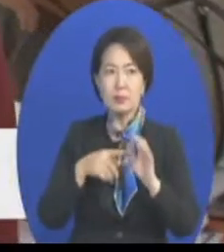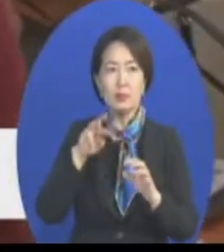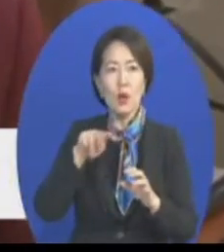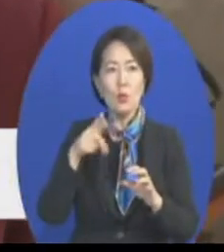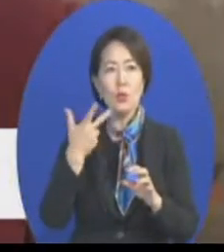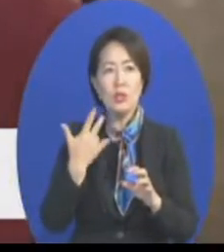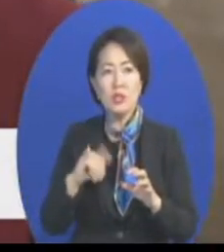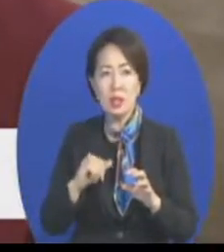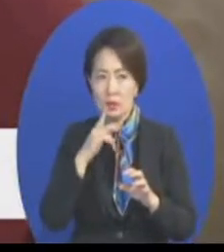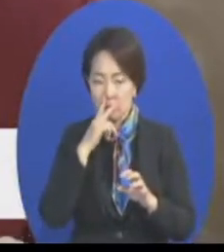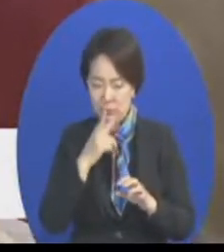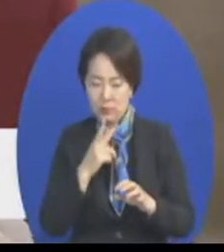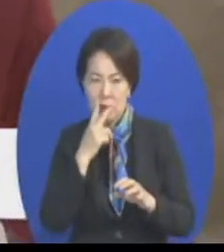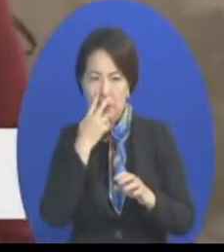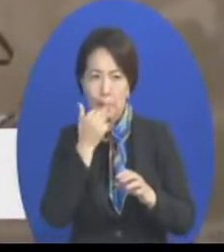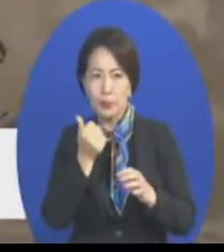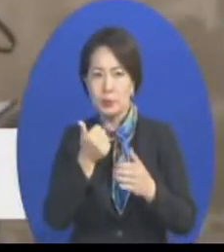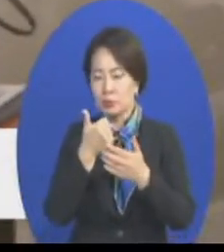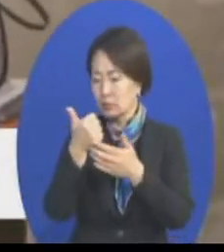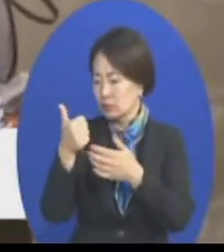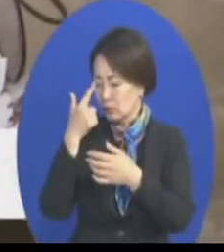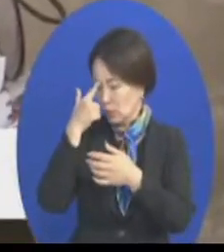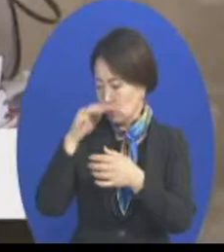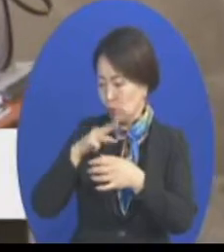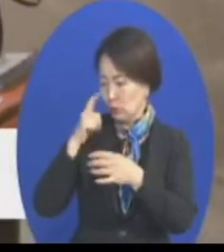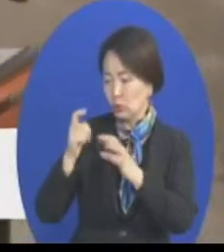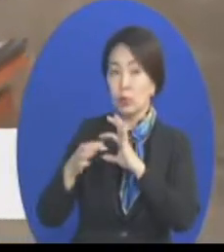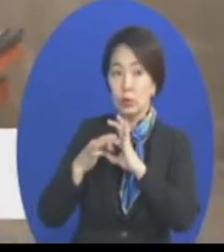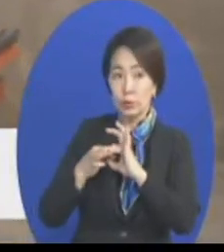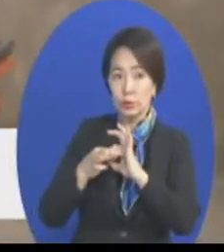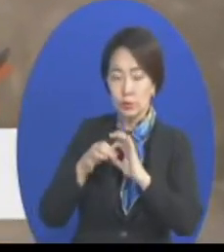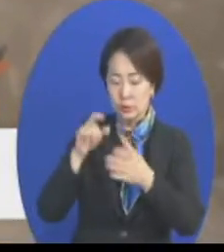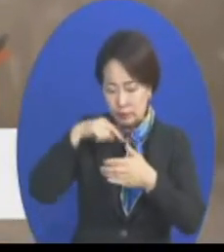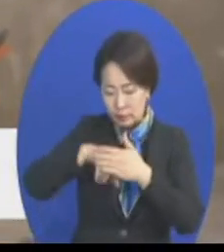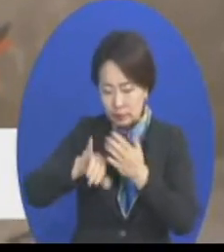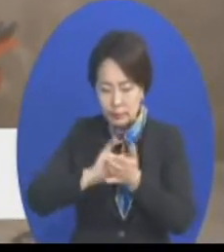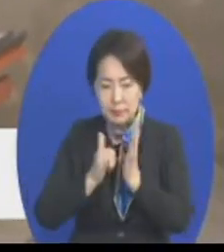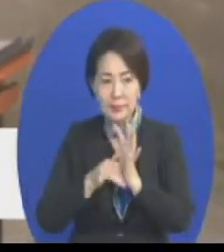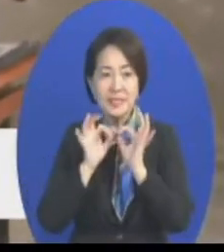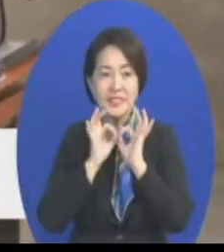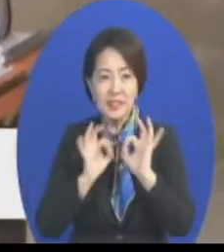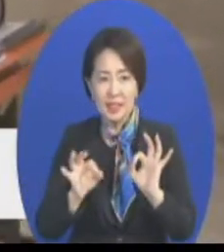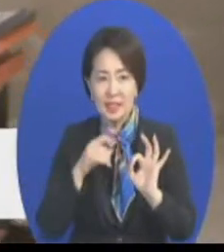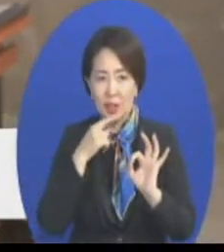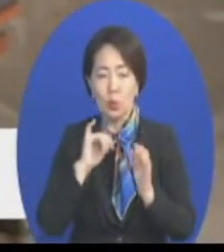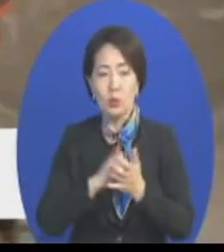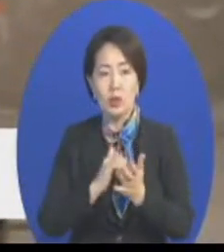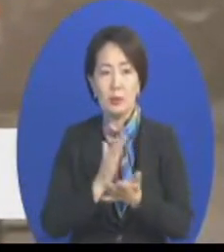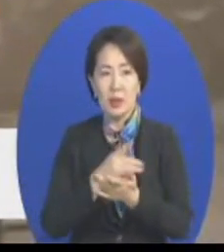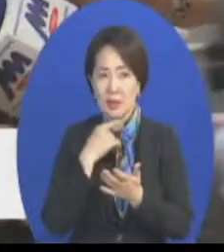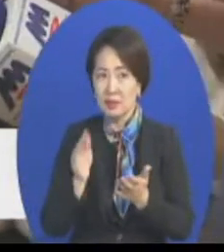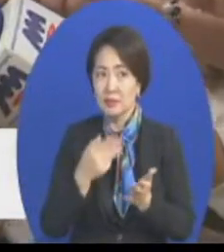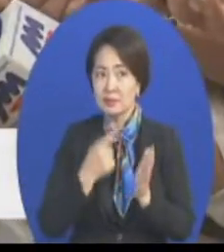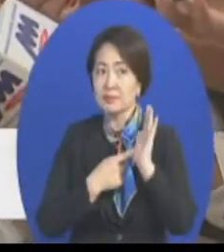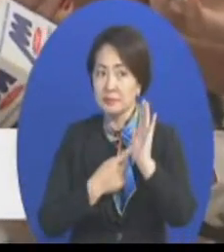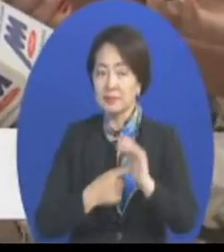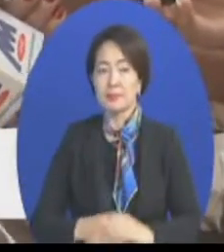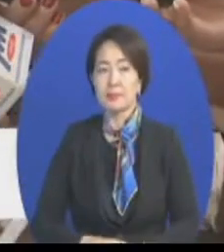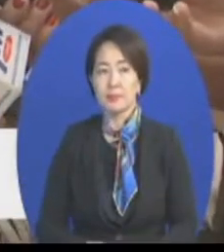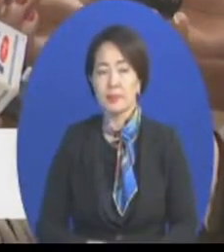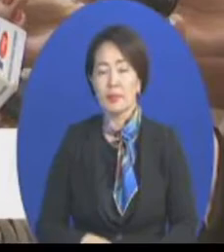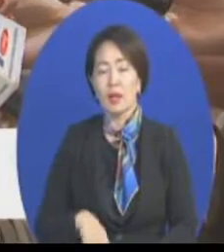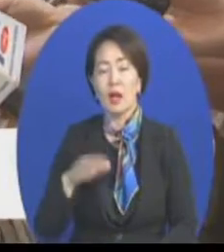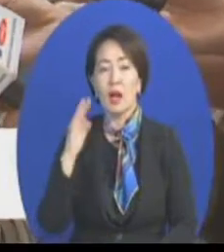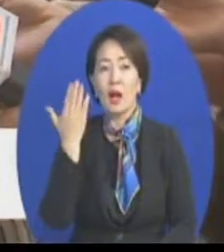музей одоо чимэглэл бүх нь Монголын түүхтэй холбоотой гүн утга агуулгатай байна гэдгийг тодтгож байгаа юм аа.